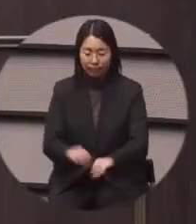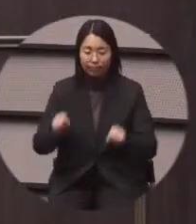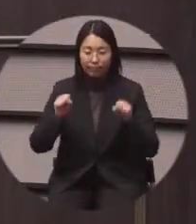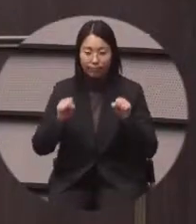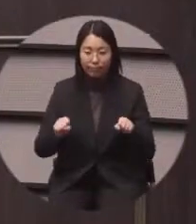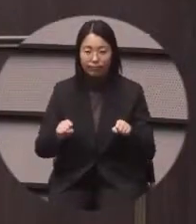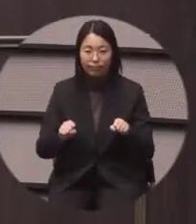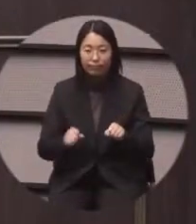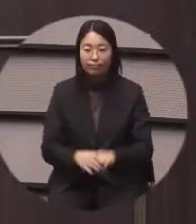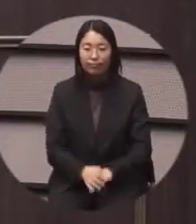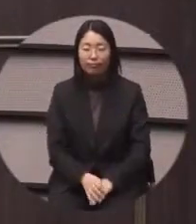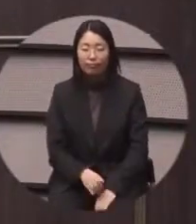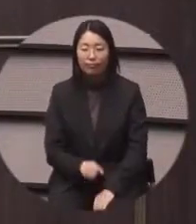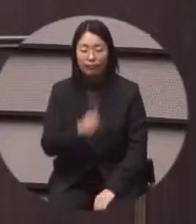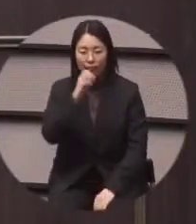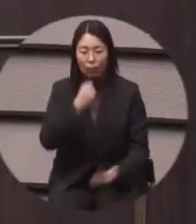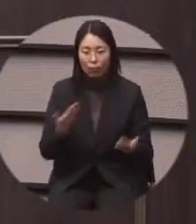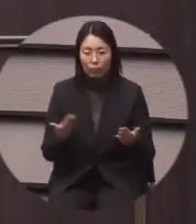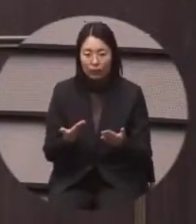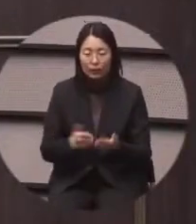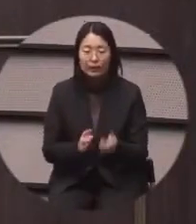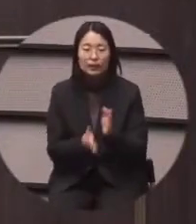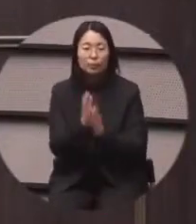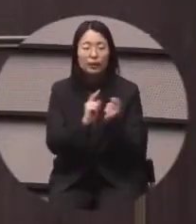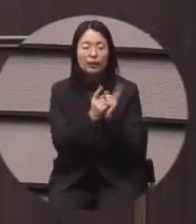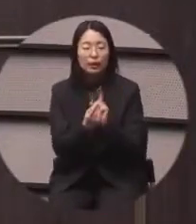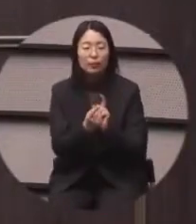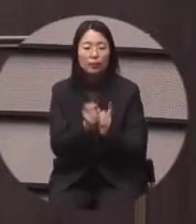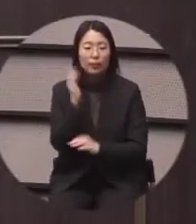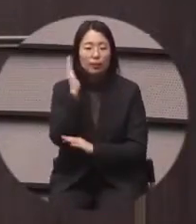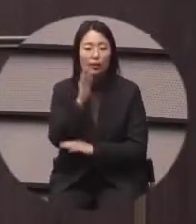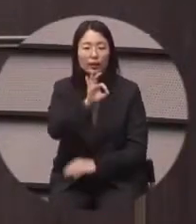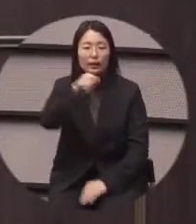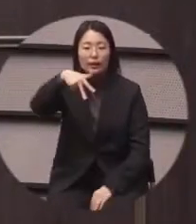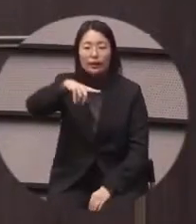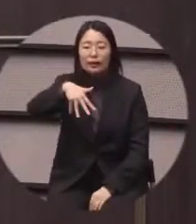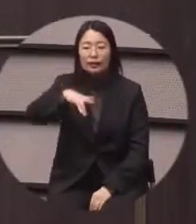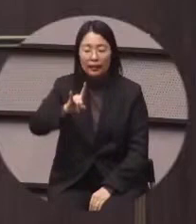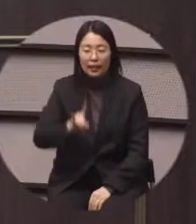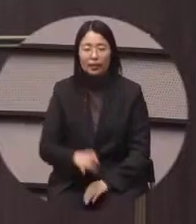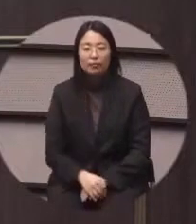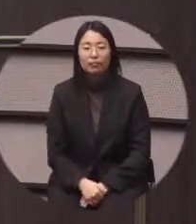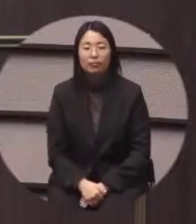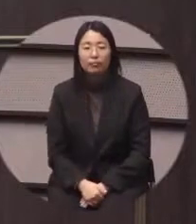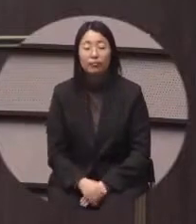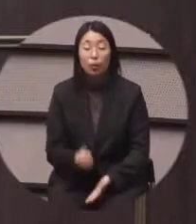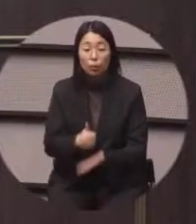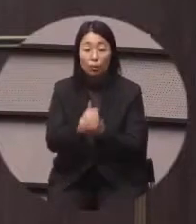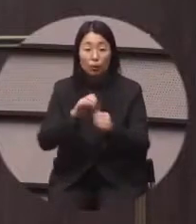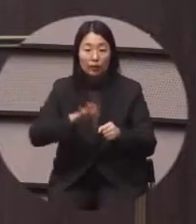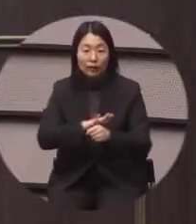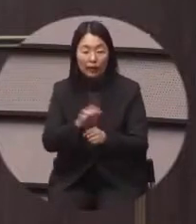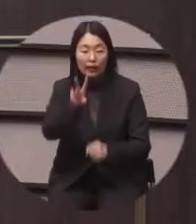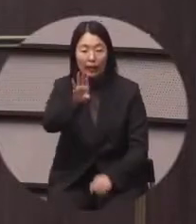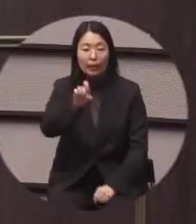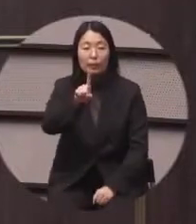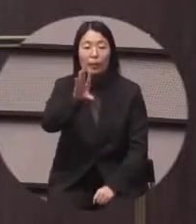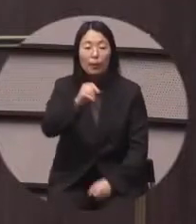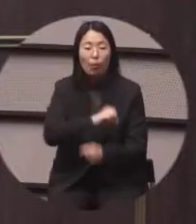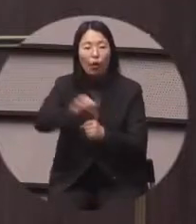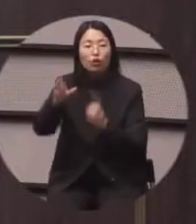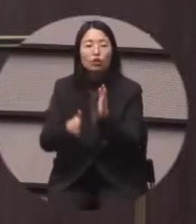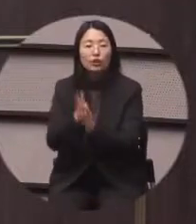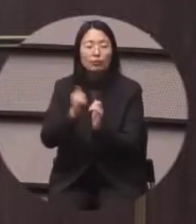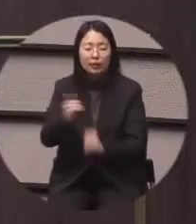안녕하십니까. 유능한 일꾼 시민의 대변인 광주시의회 이은채 의원입니다. 존경하고 사랑하는 41만